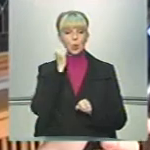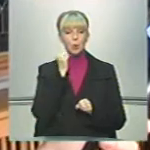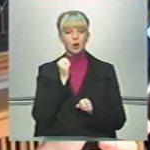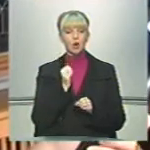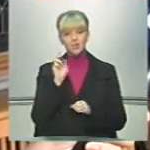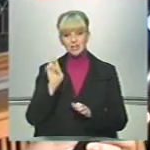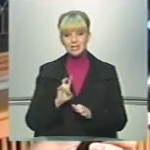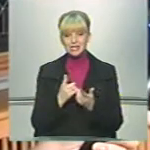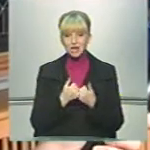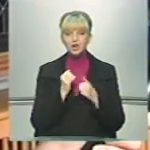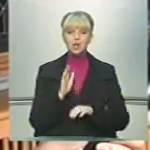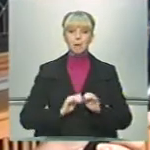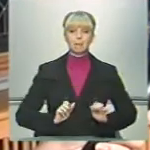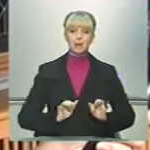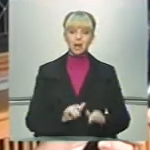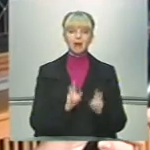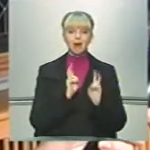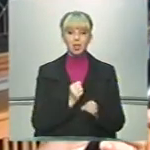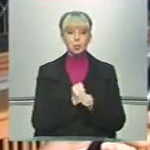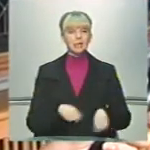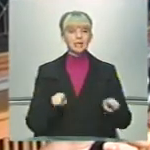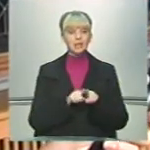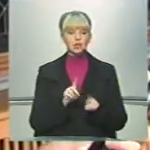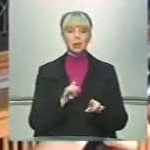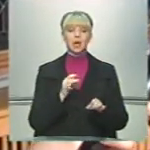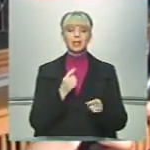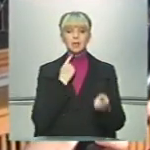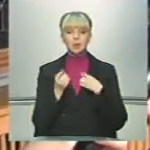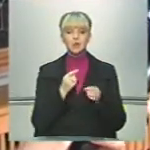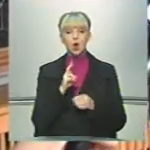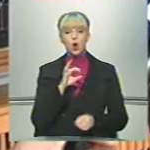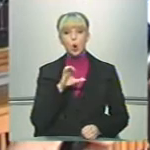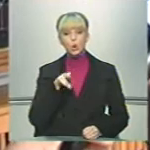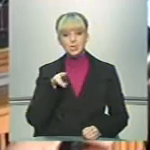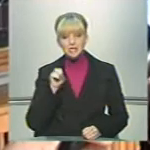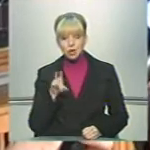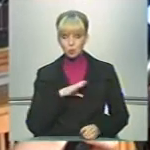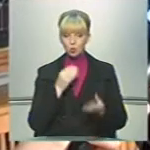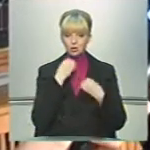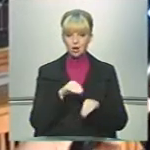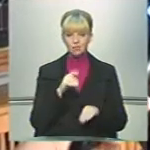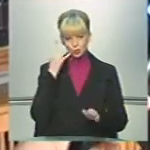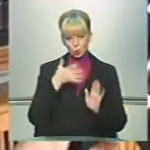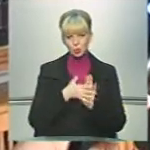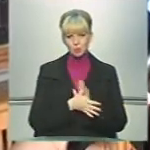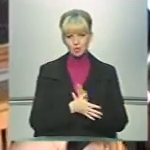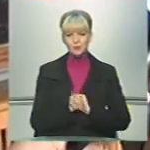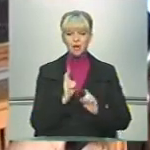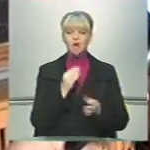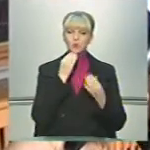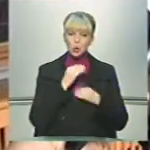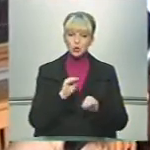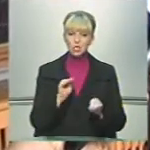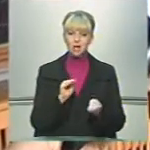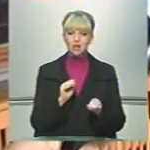церкві, а ще й практичний, як зробити так, щоб спілкування у костелі було кращим, зрозумілішим. Як